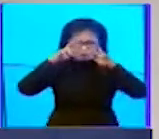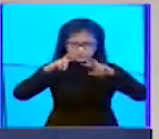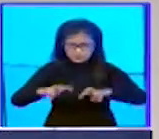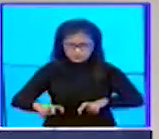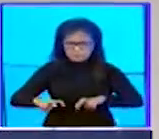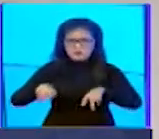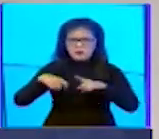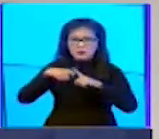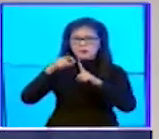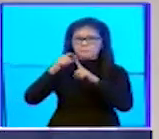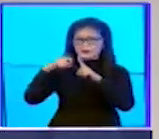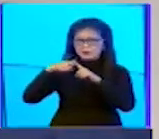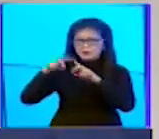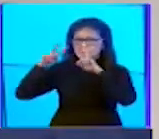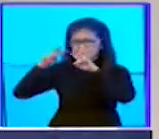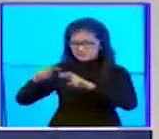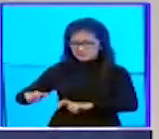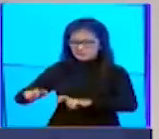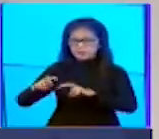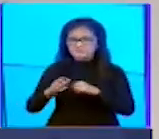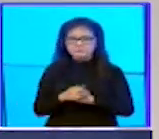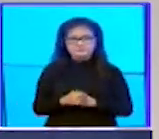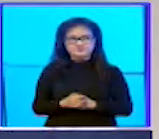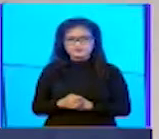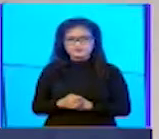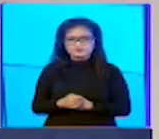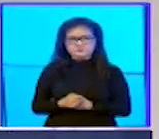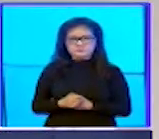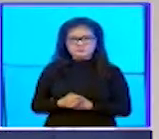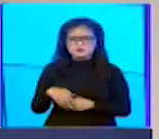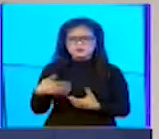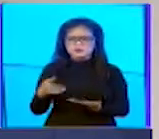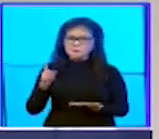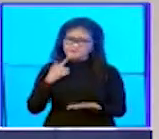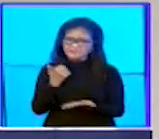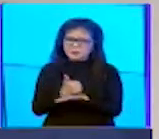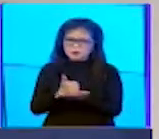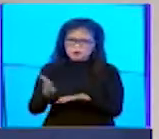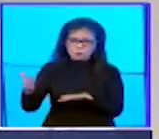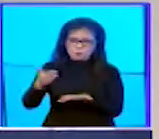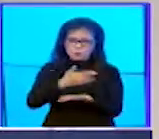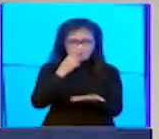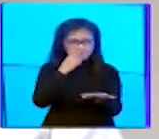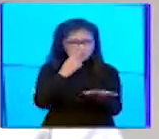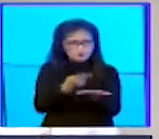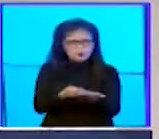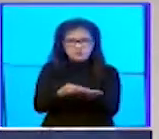KPK tentu dengan mengumpulkan letih data dan informasi